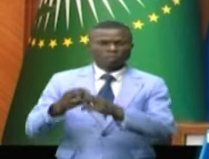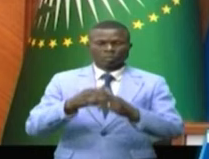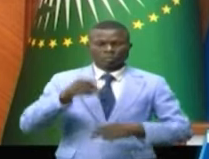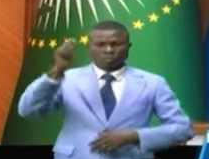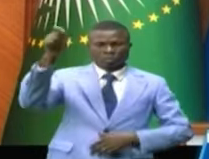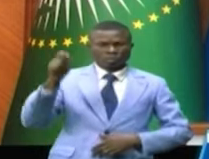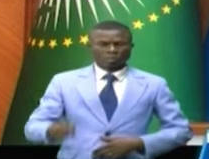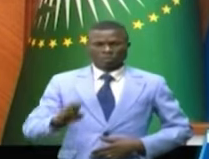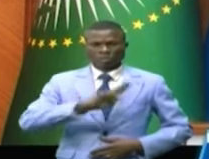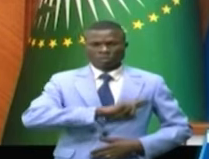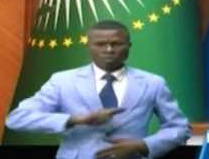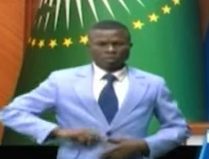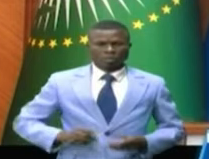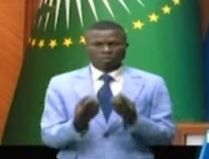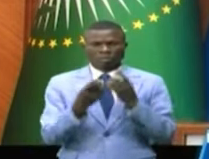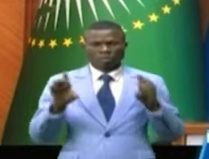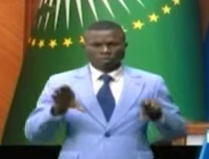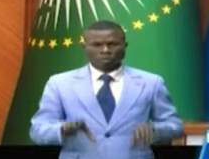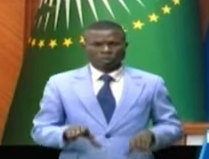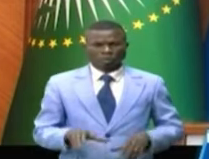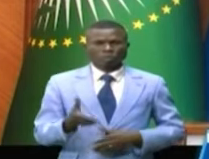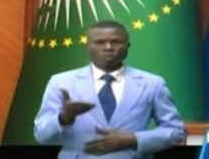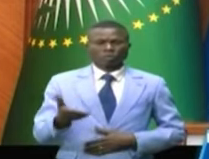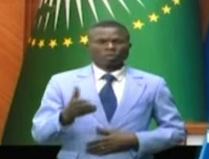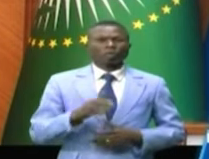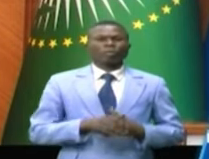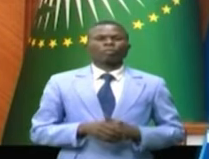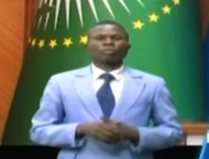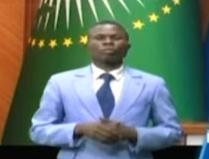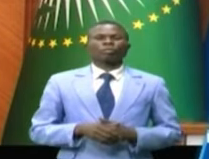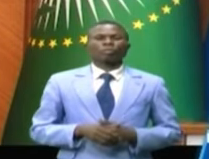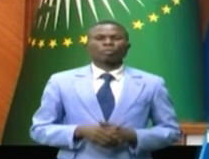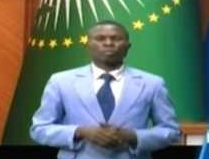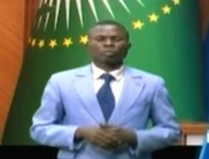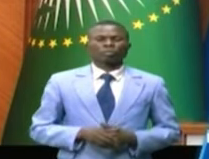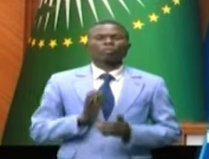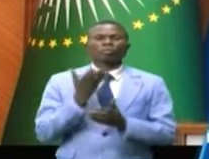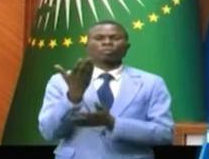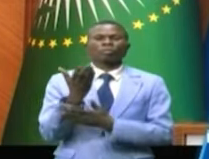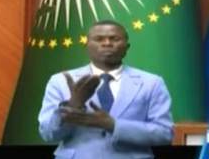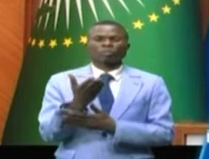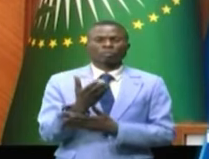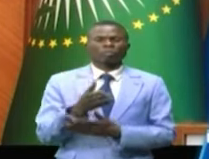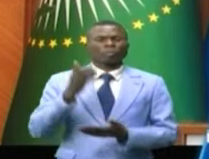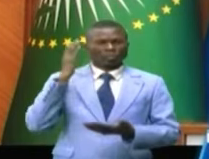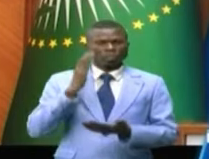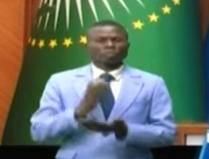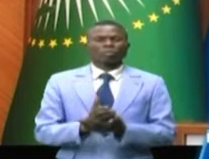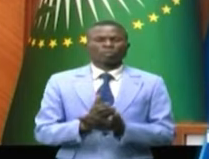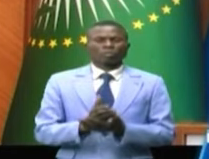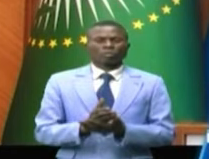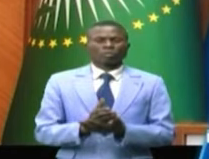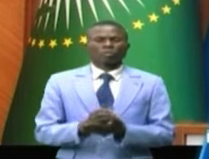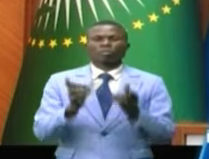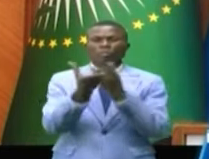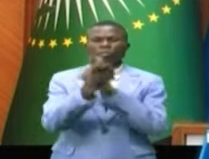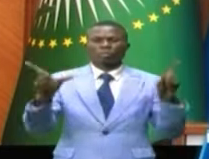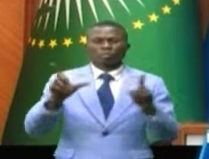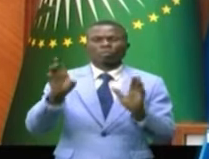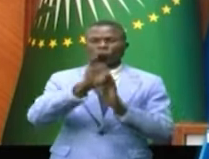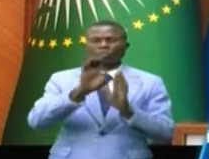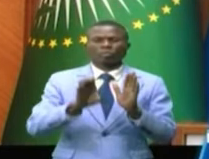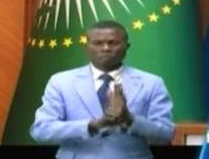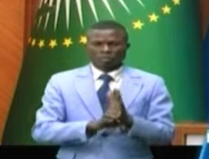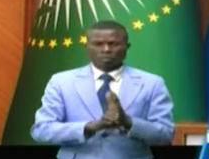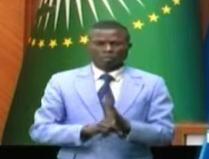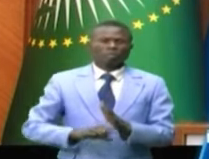forces armées de la République démocratique du Congo. Ce qui implique la levée des restrictions des libertés constitutionnelles